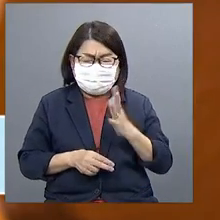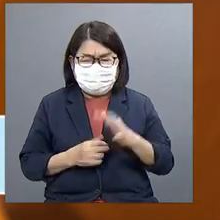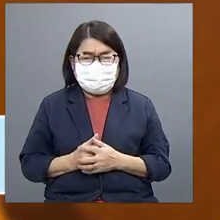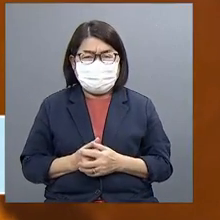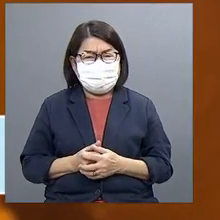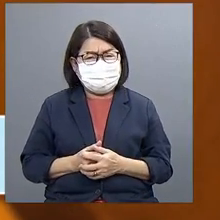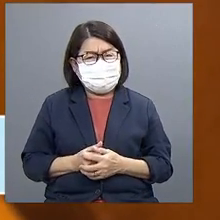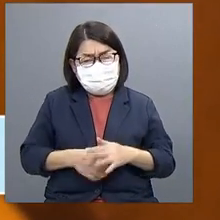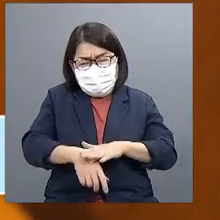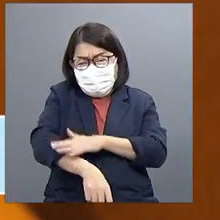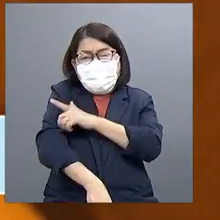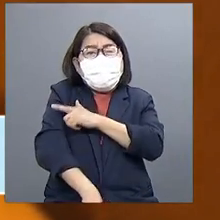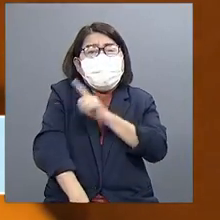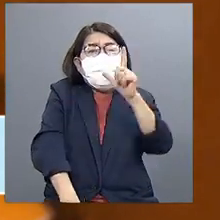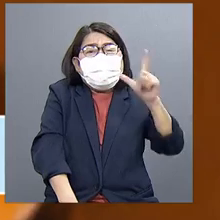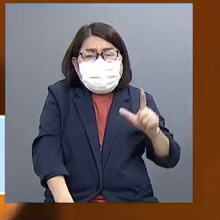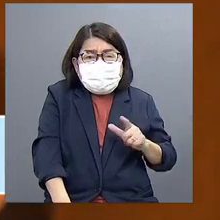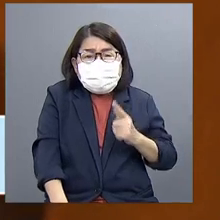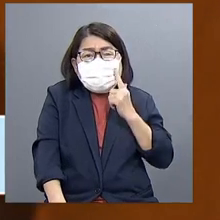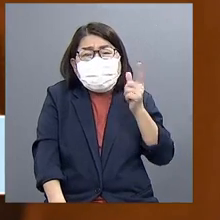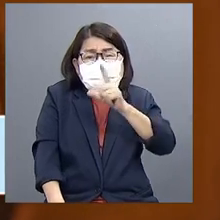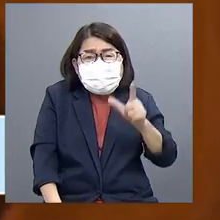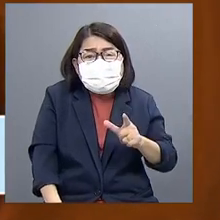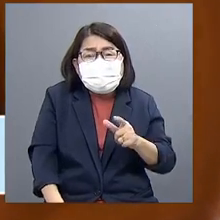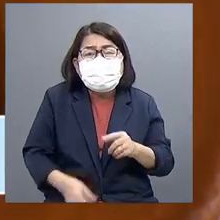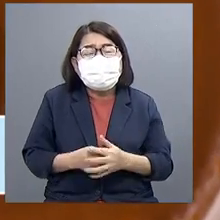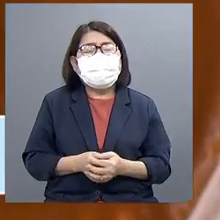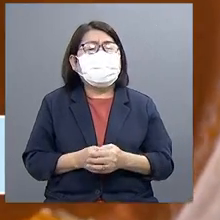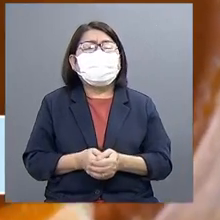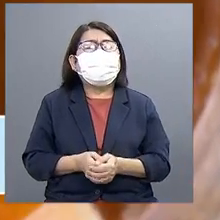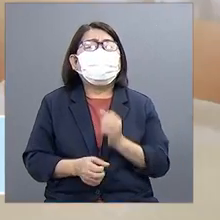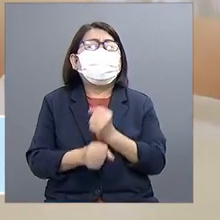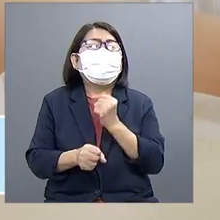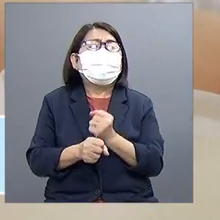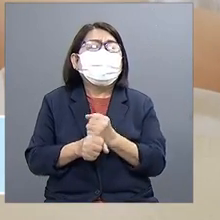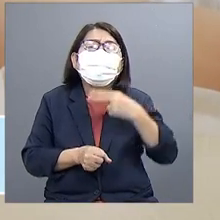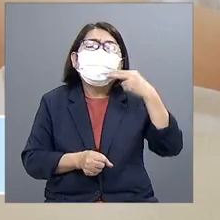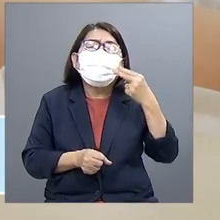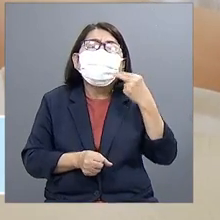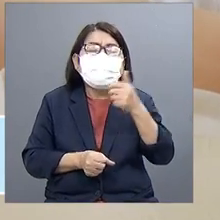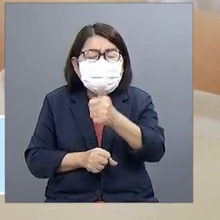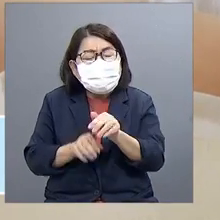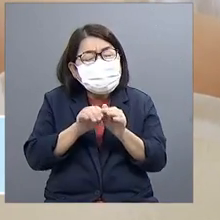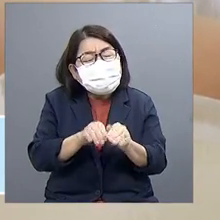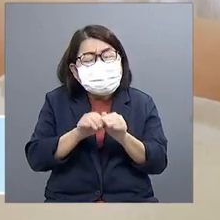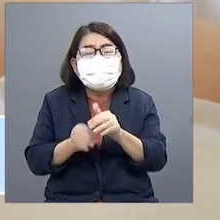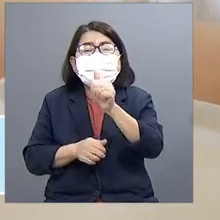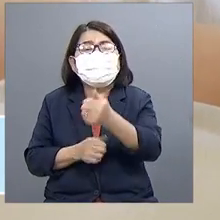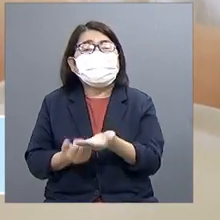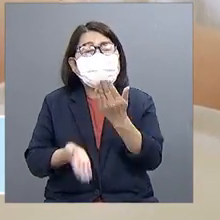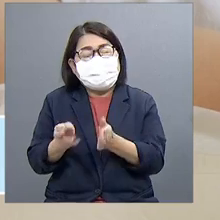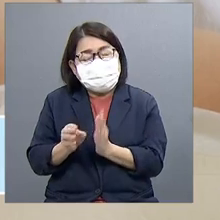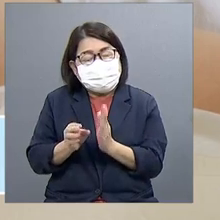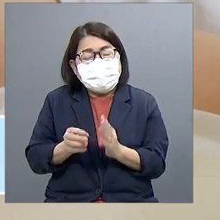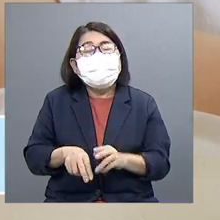เปล่า ขมิ้นยังเหลืองเลย เอาไปบวชกินแล้วก็เอาไปผัดไข่อร่อยกว่า ใช่พ ร เห็นด้วย มาทาให้มันเปลืองทำไมนะครับคือมีการแช